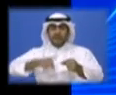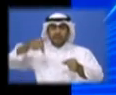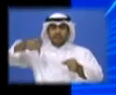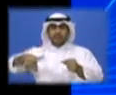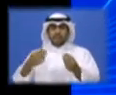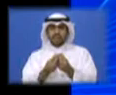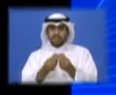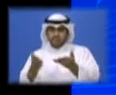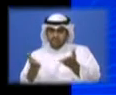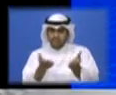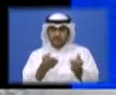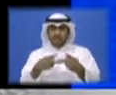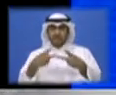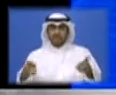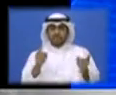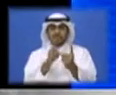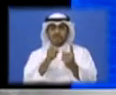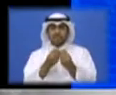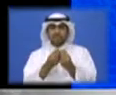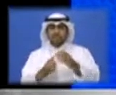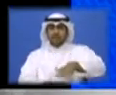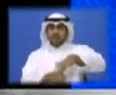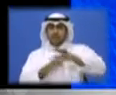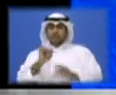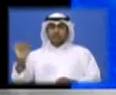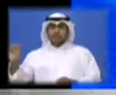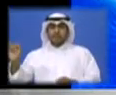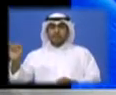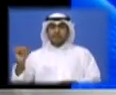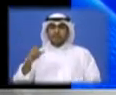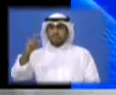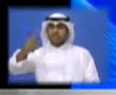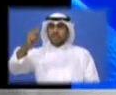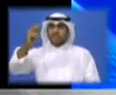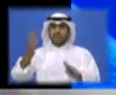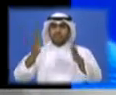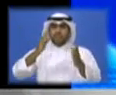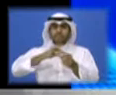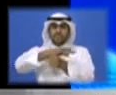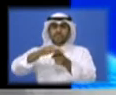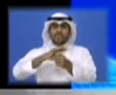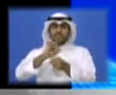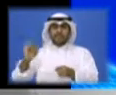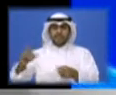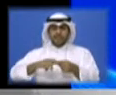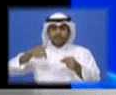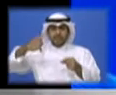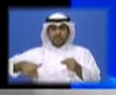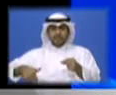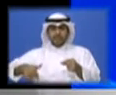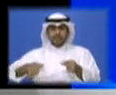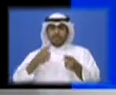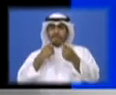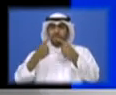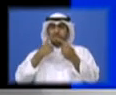الأمين العام المساعد للشؤون العسكرية وقائد قوات الدرع الجزيرة المشتركة. تناول اللقاء الجوانب المتعلقة ضمن